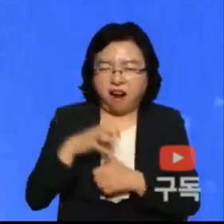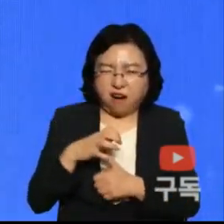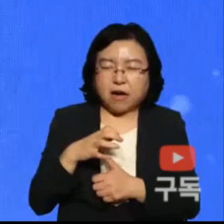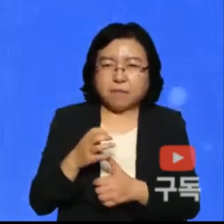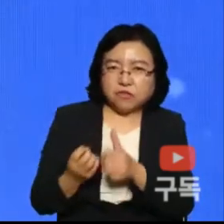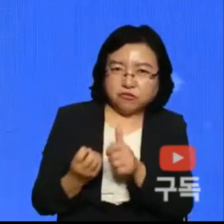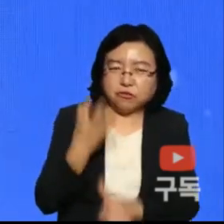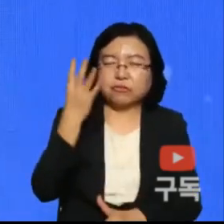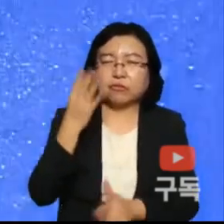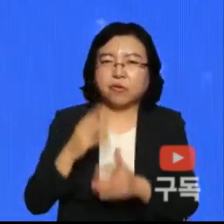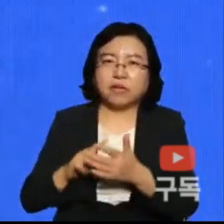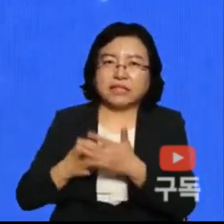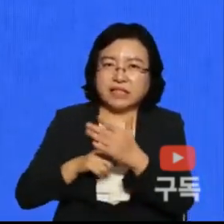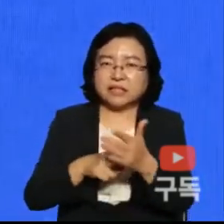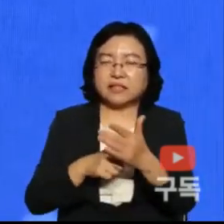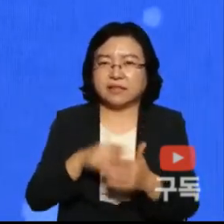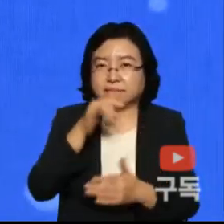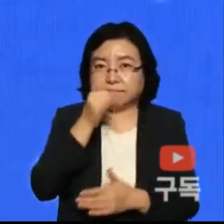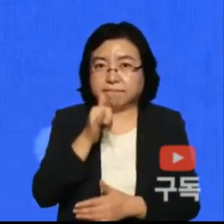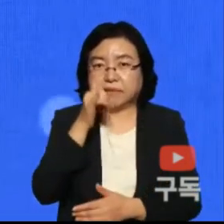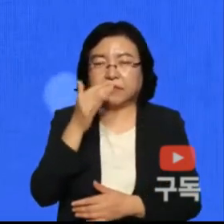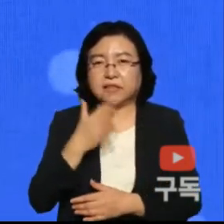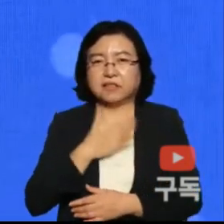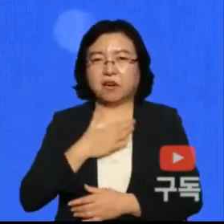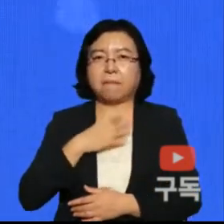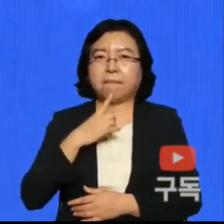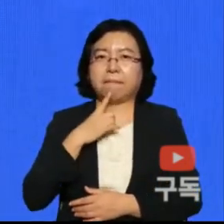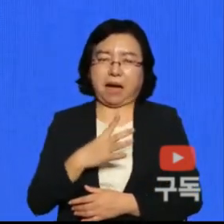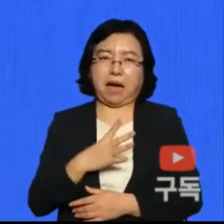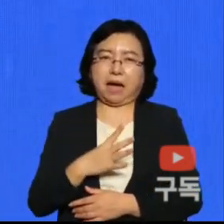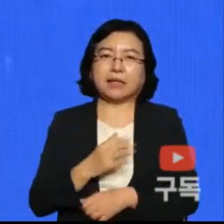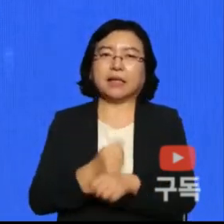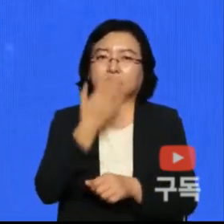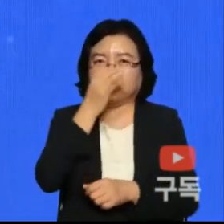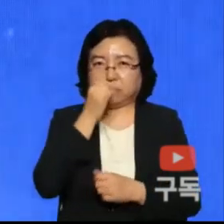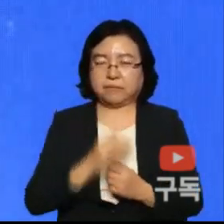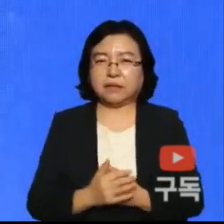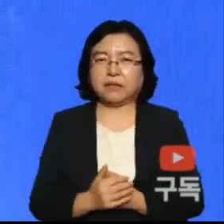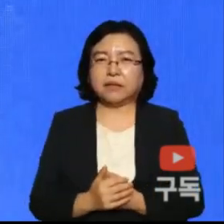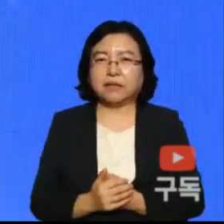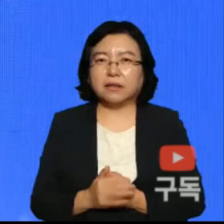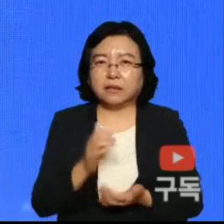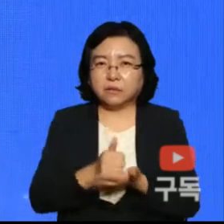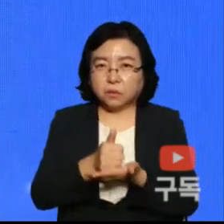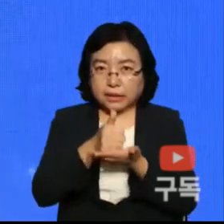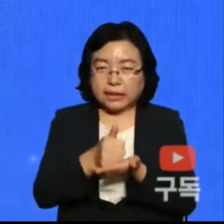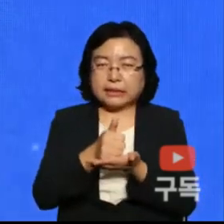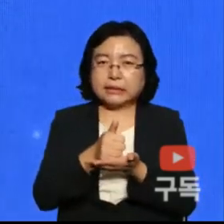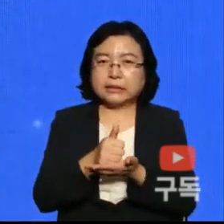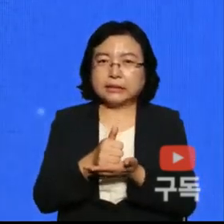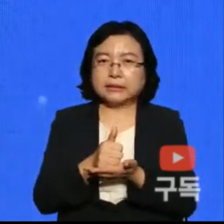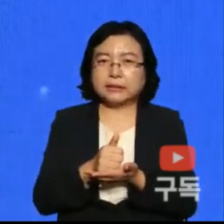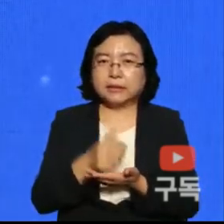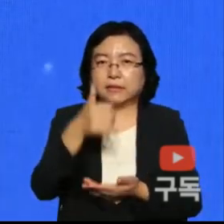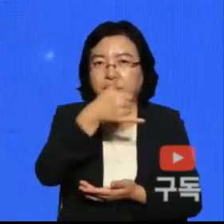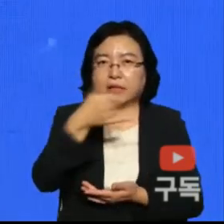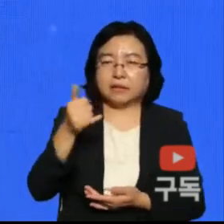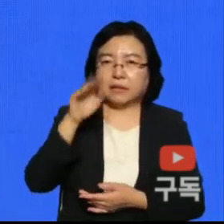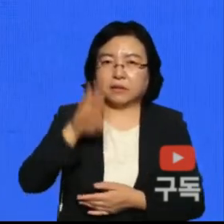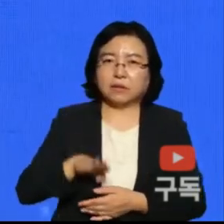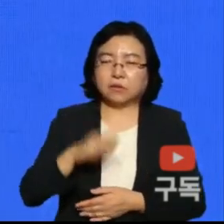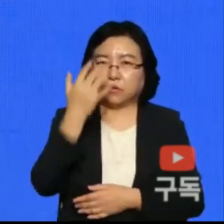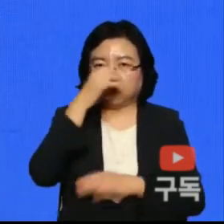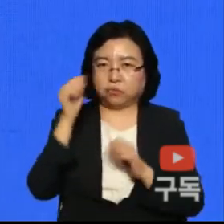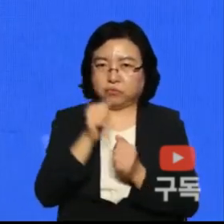추진력을 가진 저 이제 명만이 할 수 있습니다 종교 않은 세종 충북 시 도민